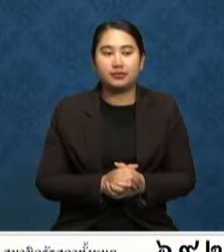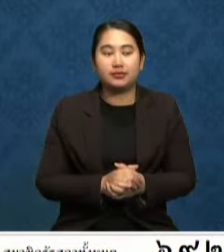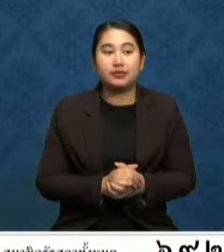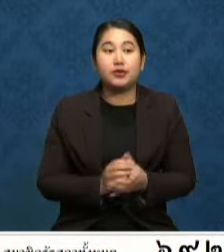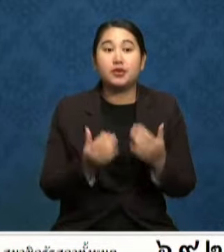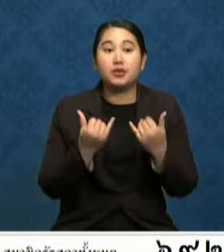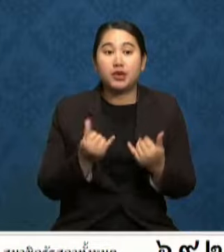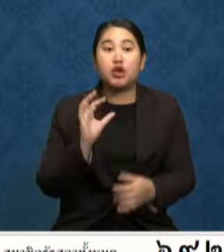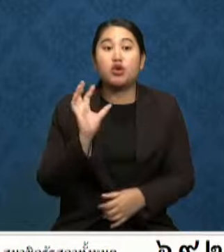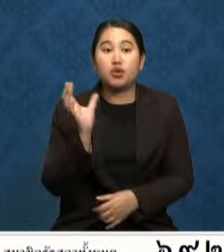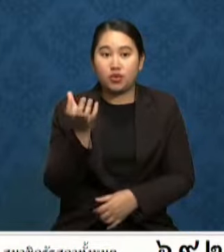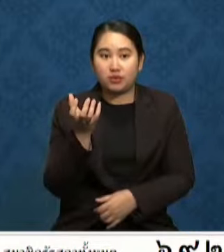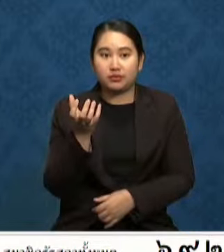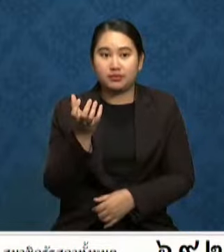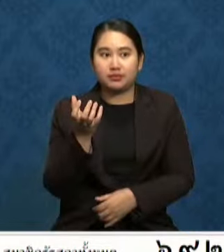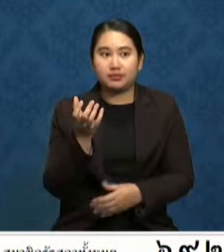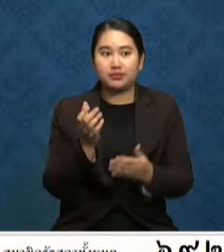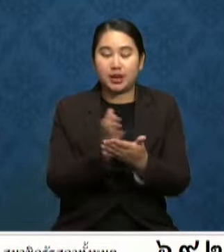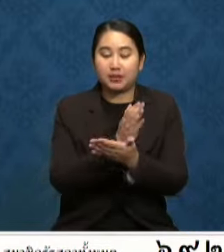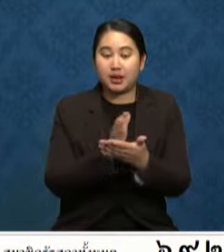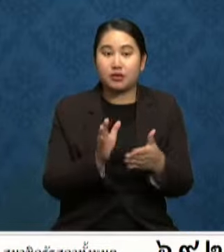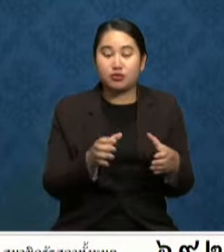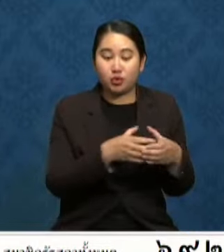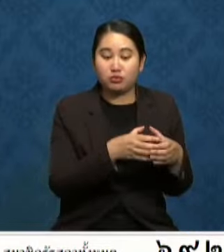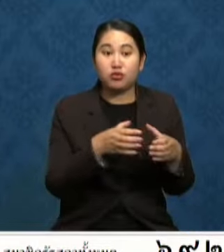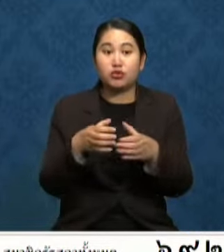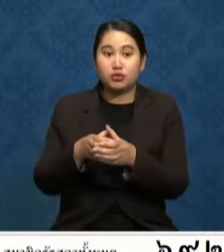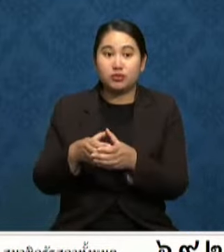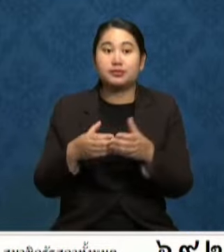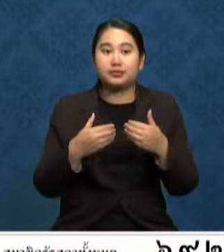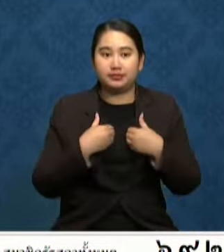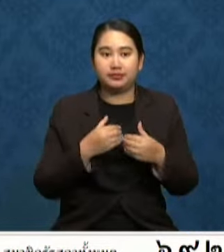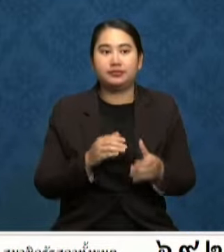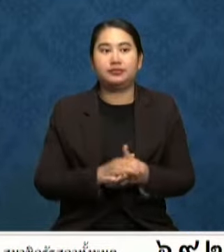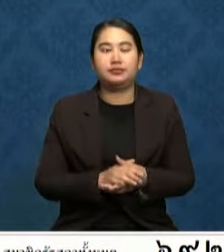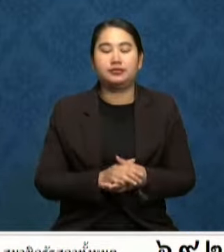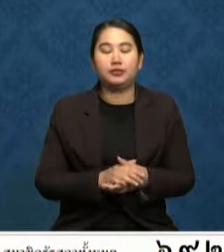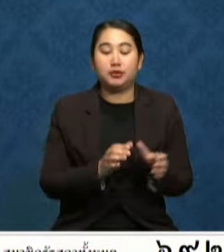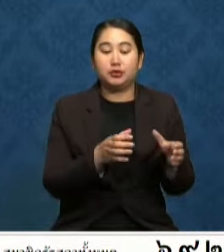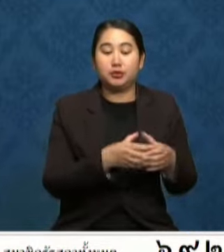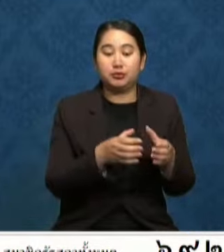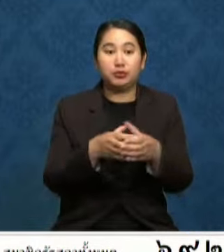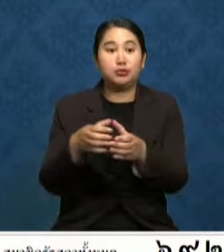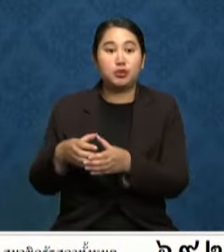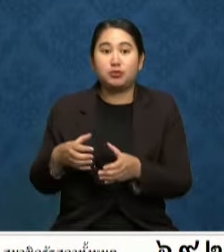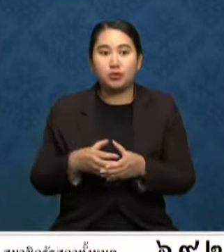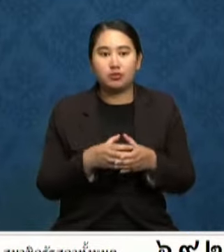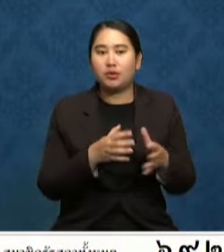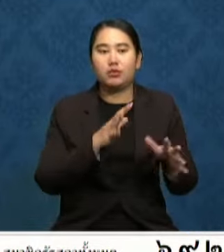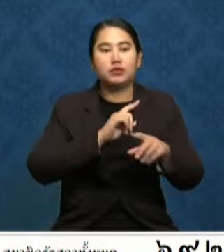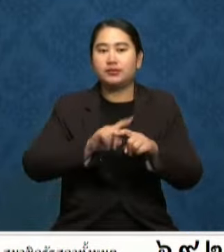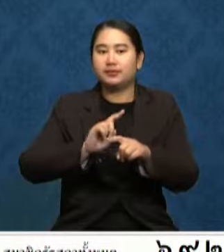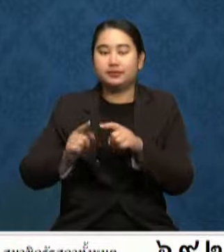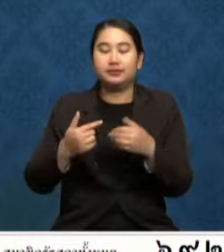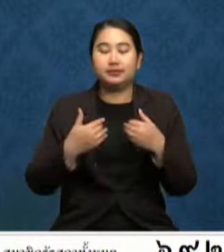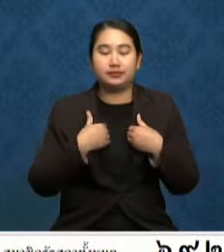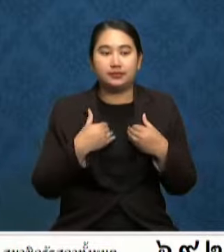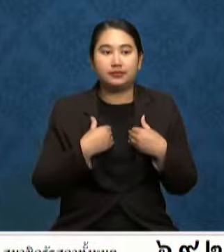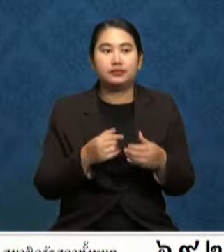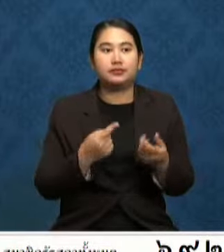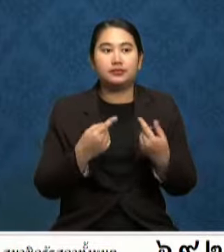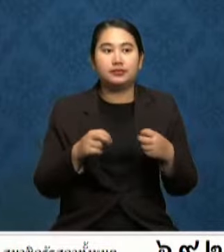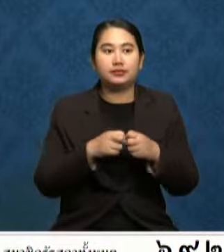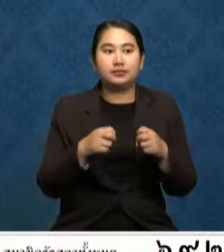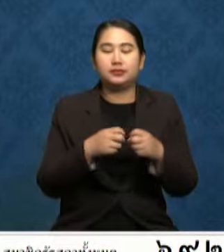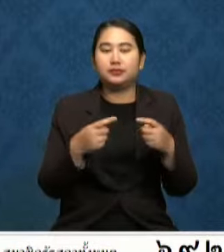วันนี้โลกได้แ่งภาค แบ่งภวกเกิดกล่มนั้น ทางภูมิศาตเปลยแรงแล้วกไปสราง